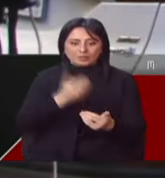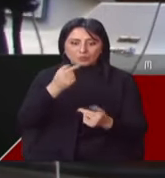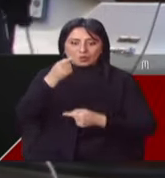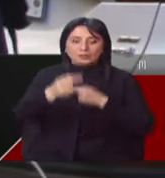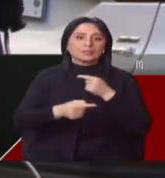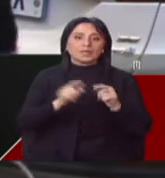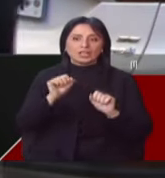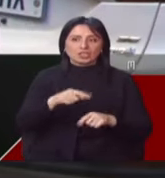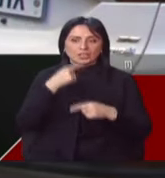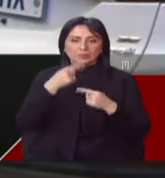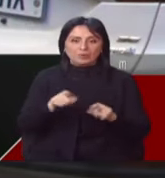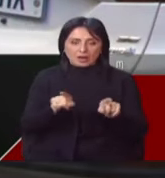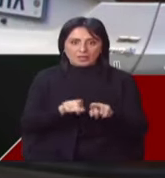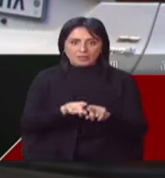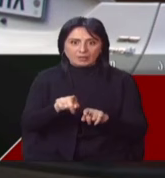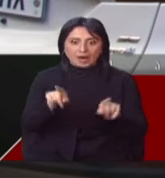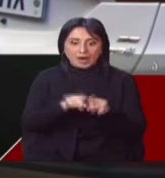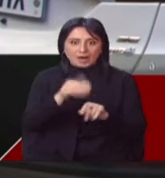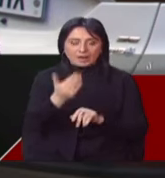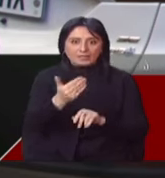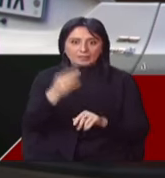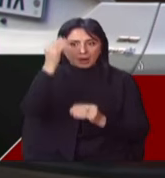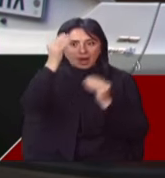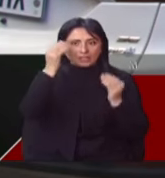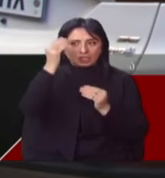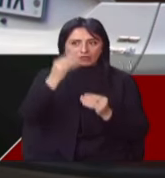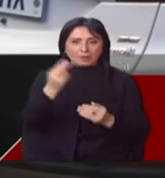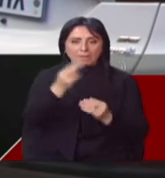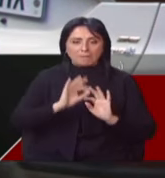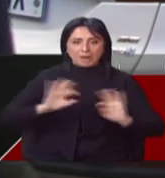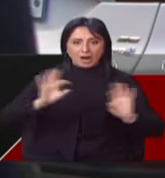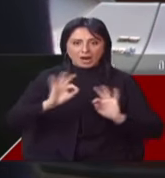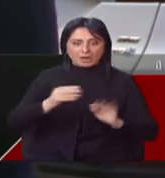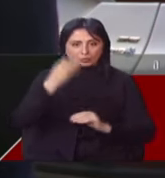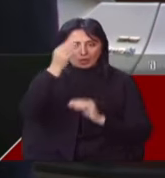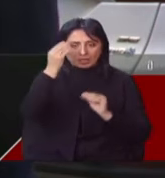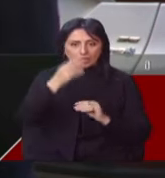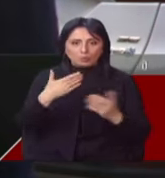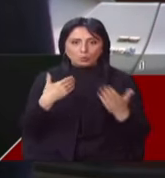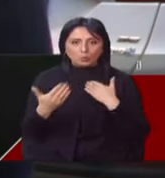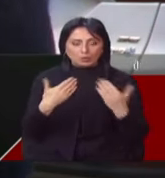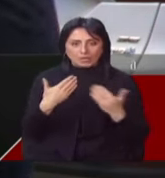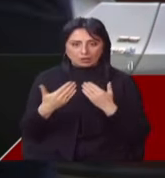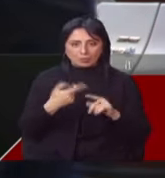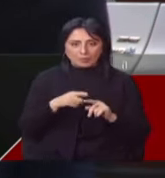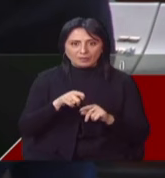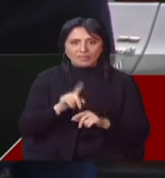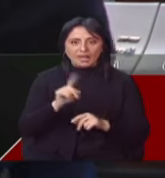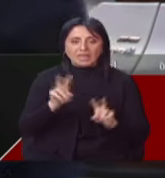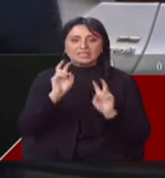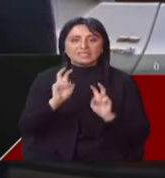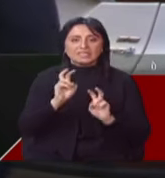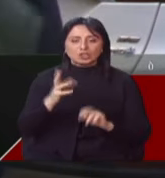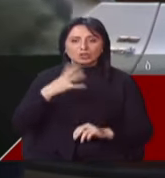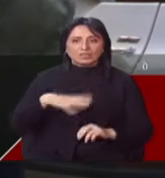თუ შეიძლება ასე თქვა, რომ აი ეს აზროვნება, მხატვრული აზროვნება, ურთიერთობები, რას